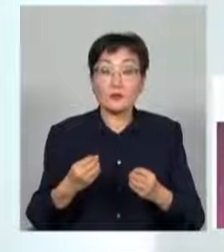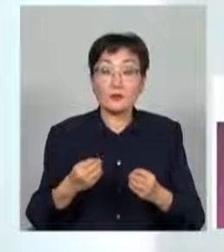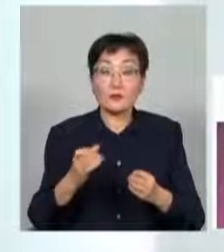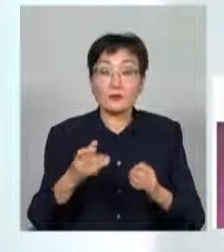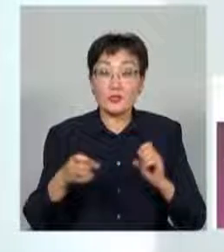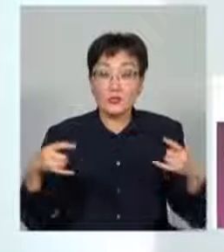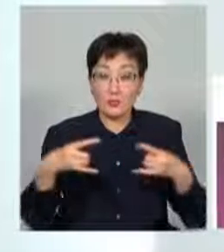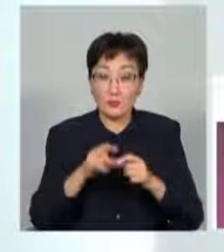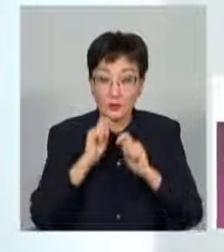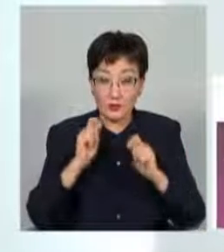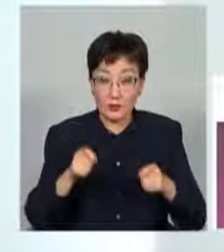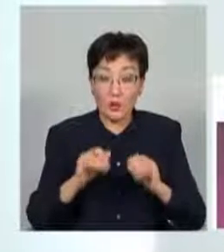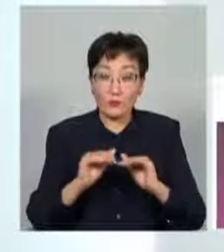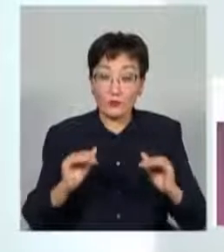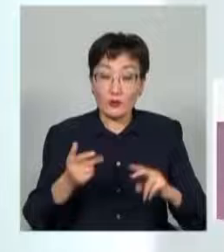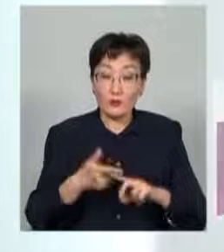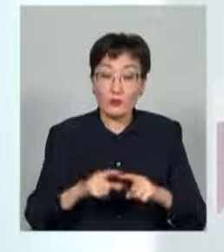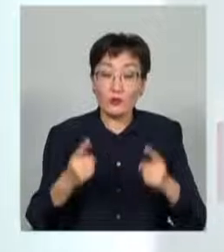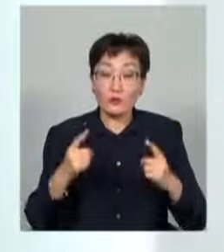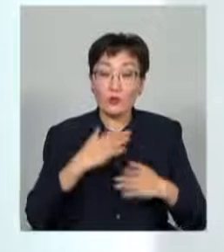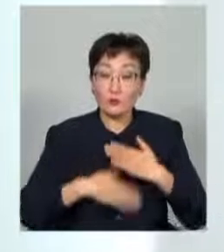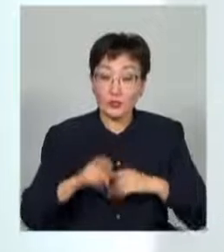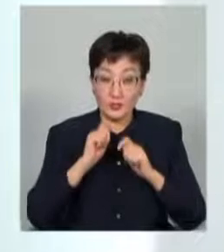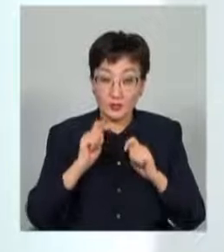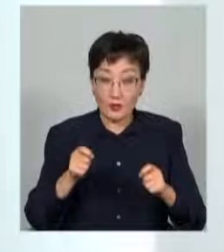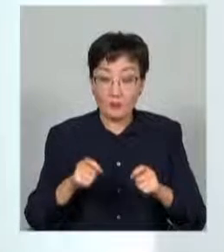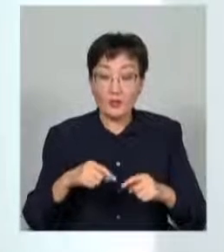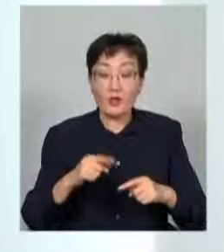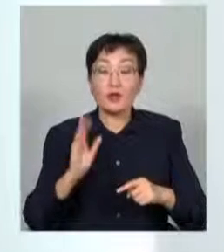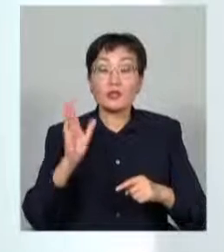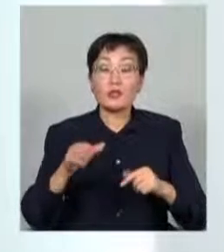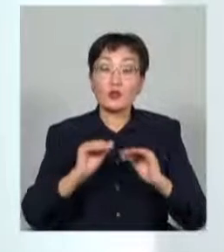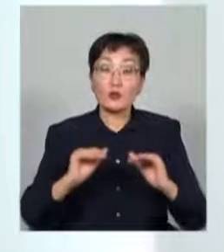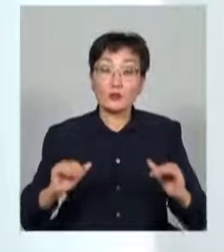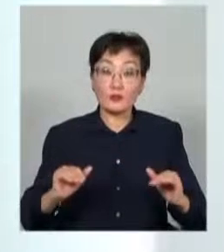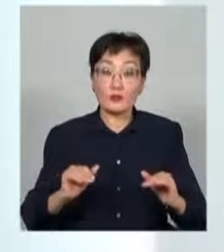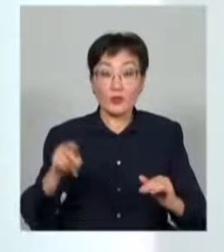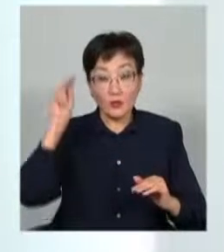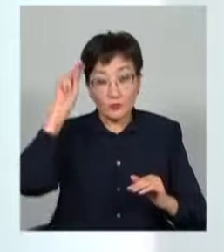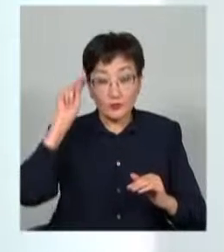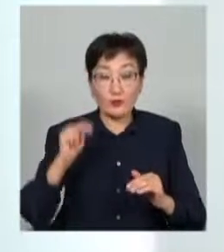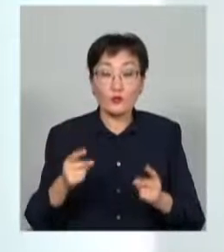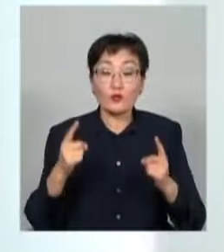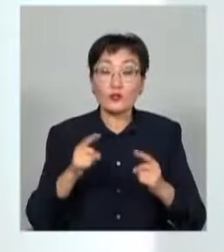TV телевизорын сыйлап, балаларымызға осындай үлкен бір қуаныш сыйлап жатыр. Яғни келешек ұрпақтың біліміне қосып жатқан үлкен еңбектері деп ойлаймыз.